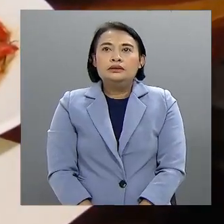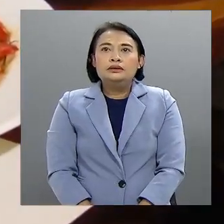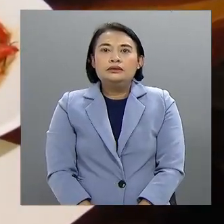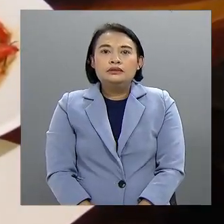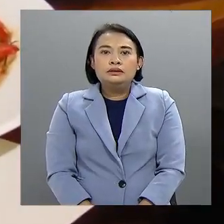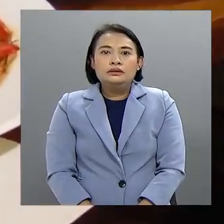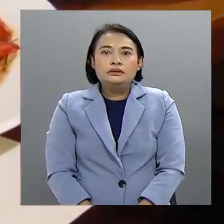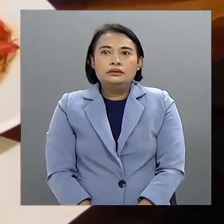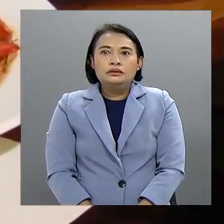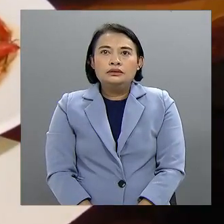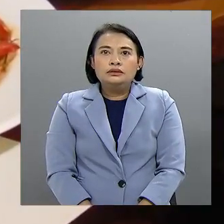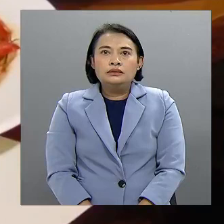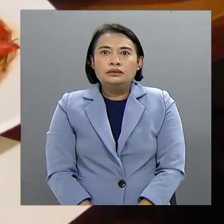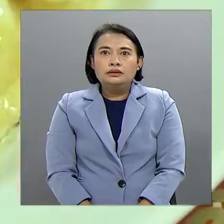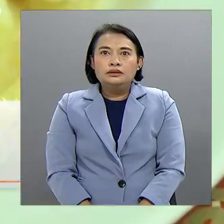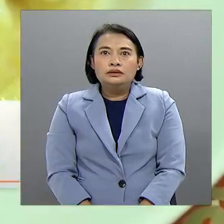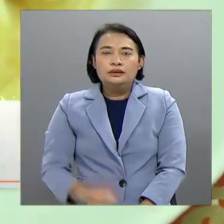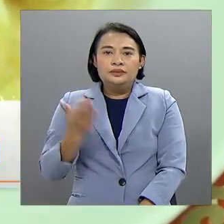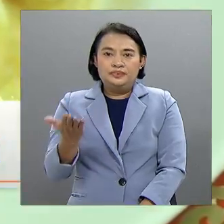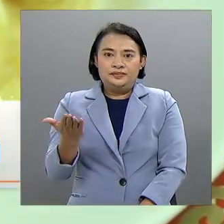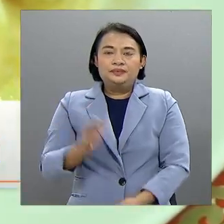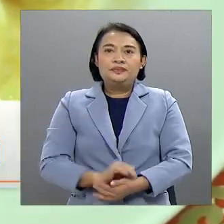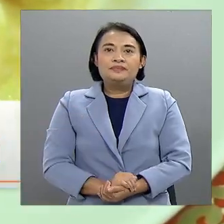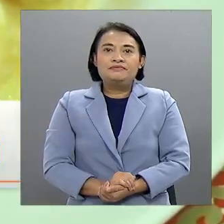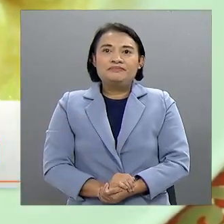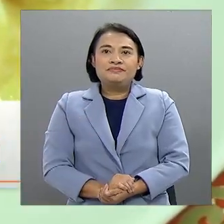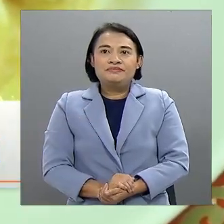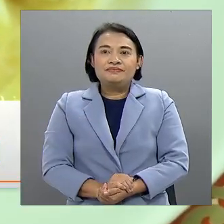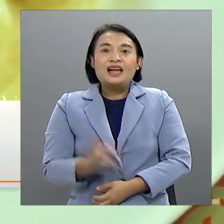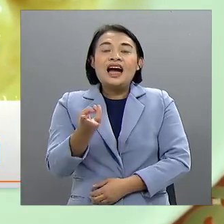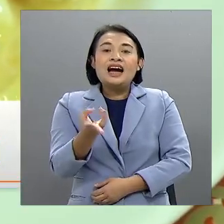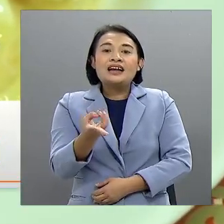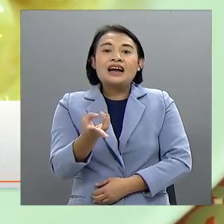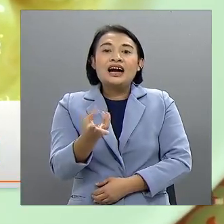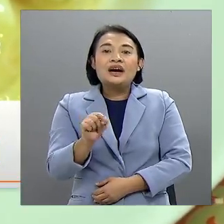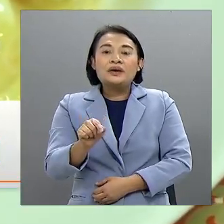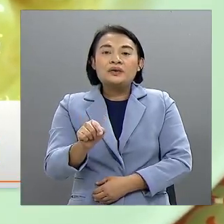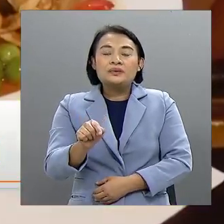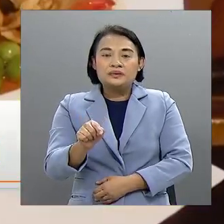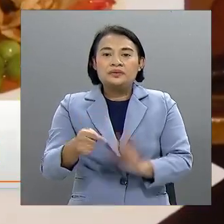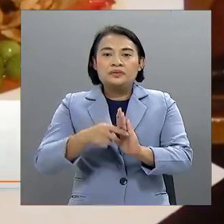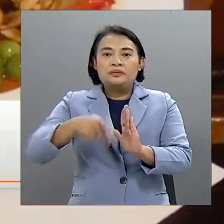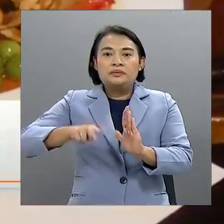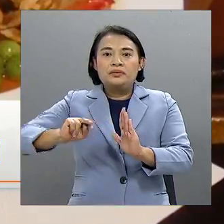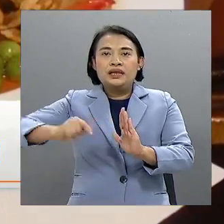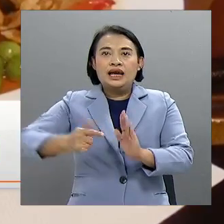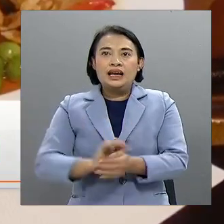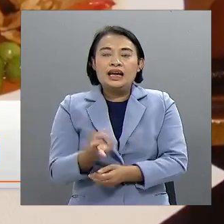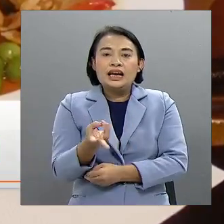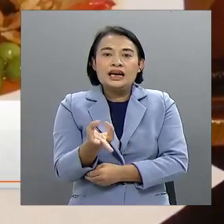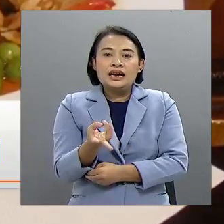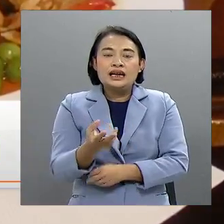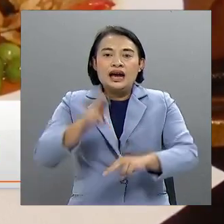นี่ค่ะหน้าตา ข้าวฝรั่ง พะแนงไข่ข้นเนี่ยค่ะนำไข่มาทอดเป็นไข่แบบลาว